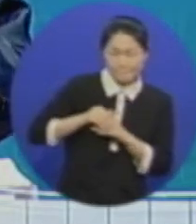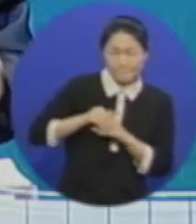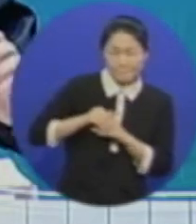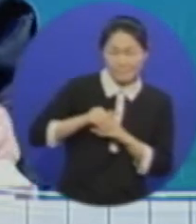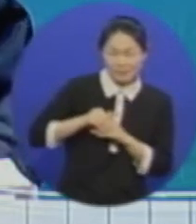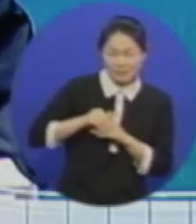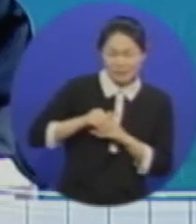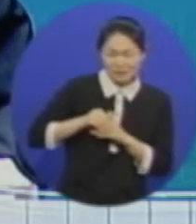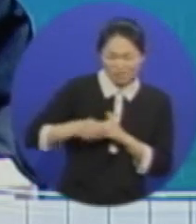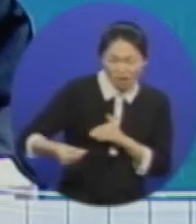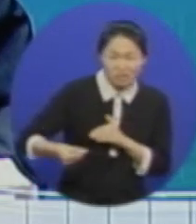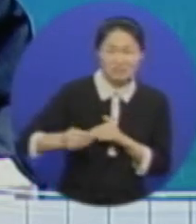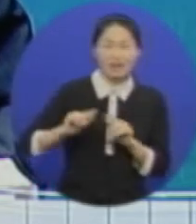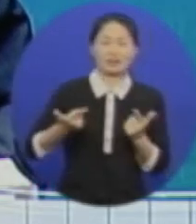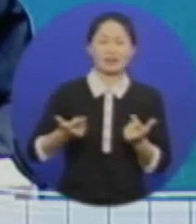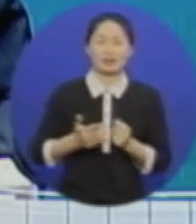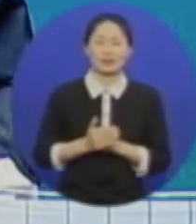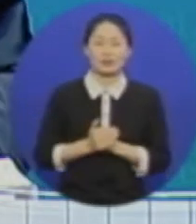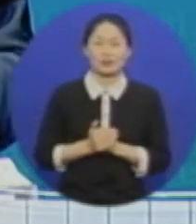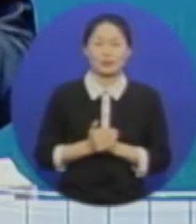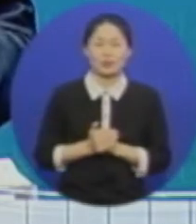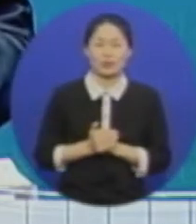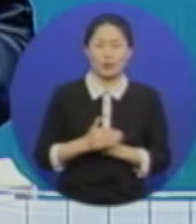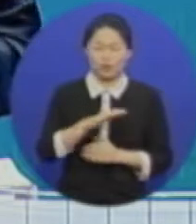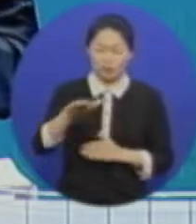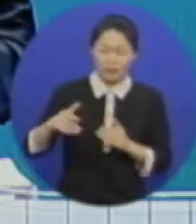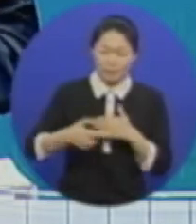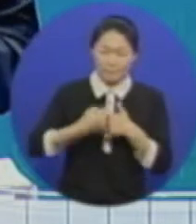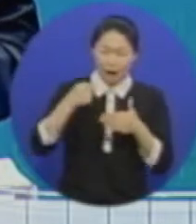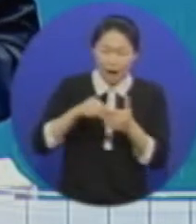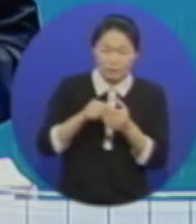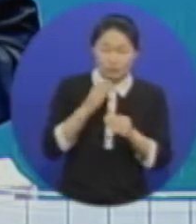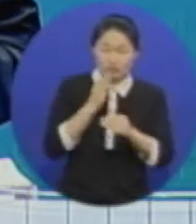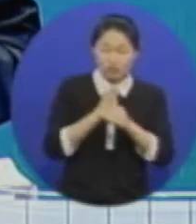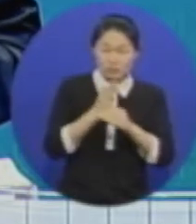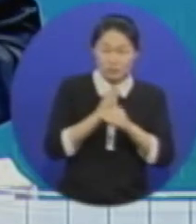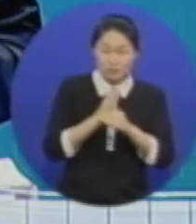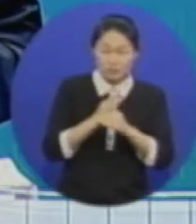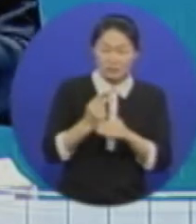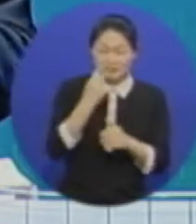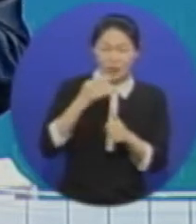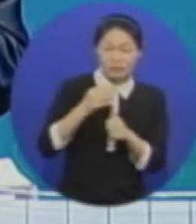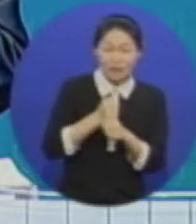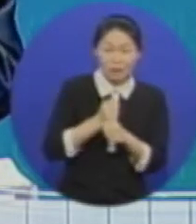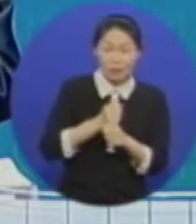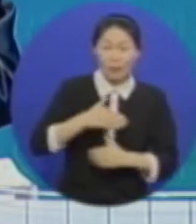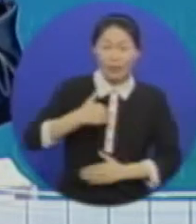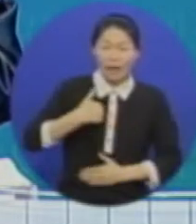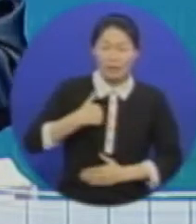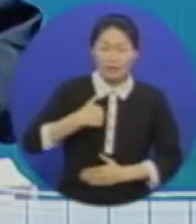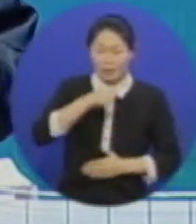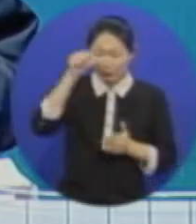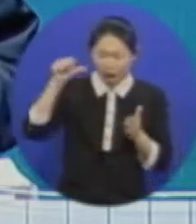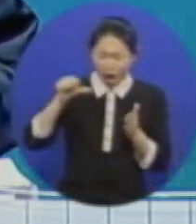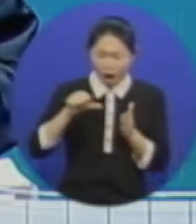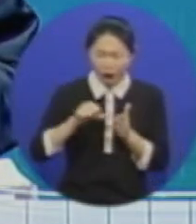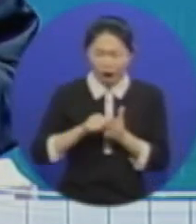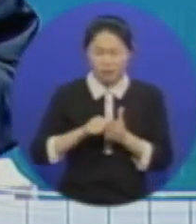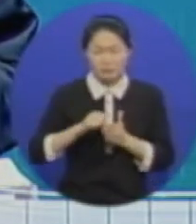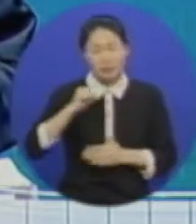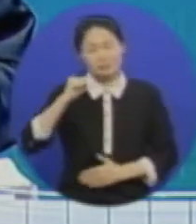떨어지질 않아요 우리의 마음의 중심을 사로잡아 서 나를 일평생 끌고